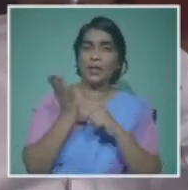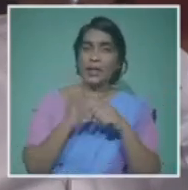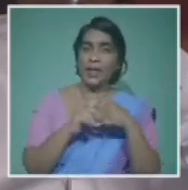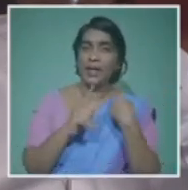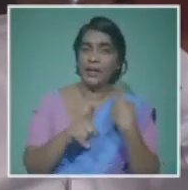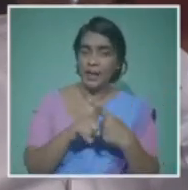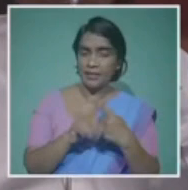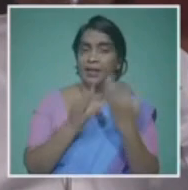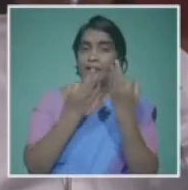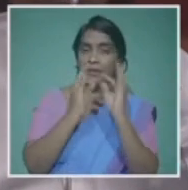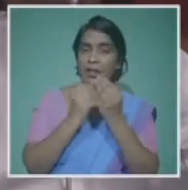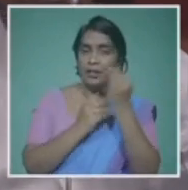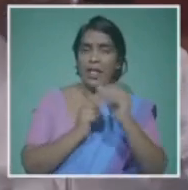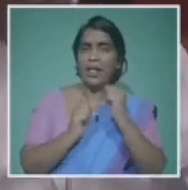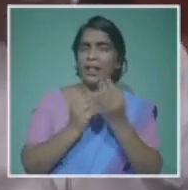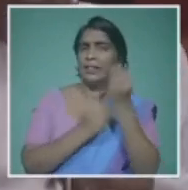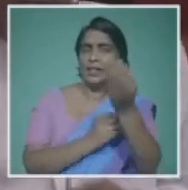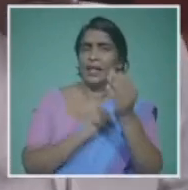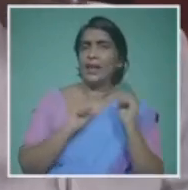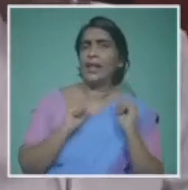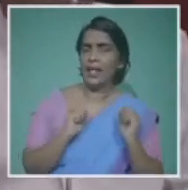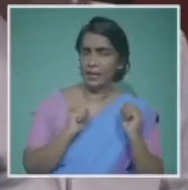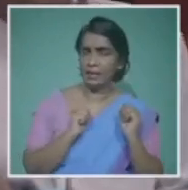දෙනකොට අහන්න තිබ්බනේ ඇයි මේක දෙන්නේ කියලා.